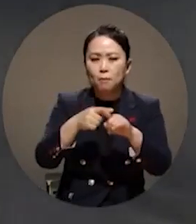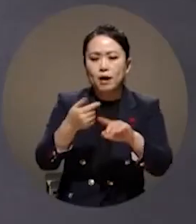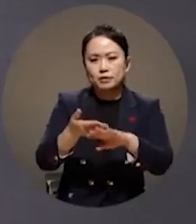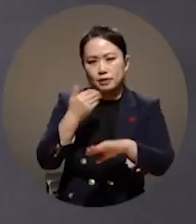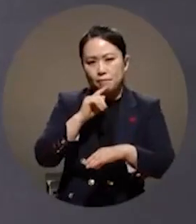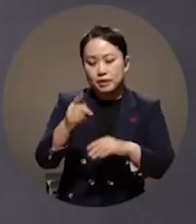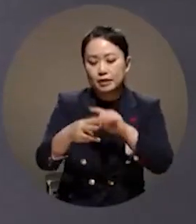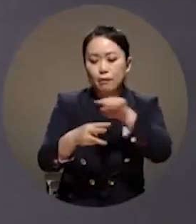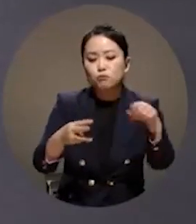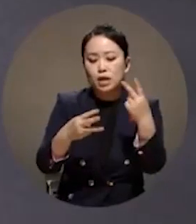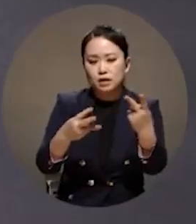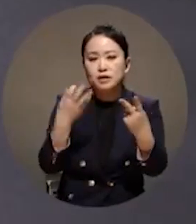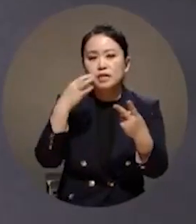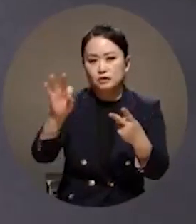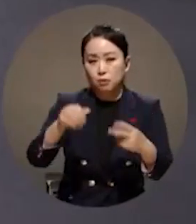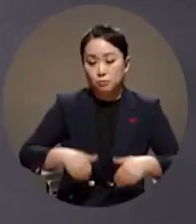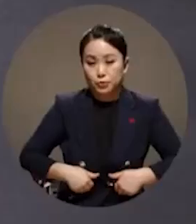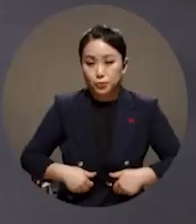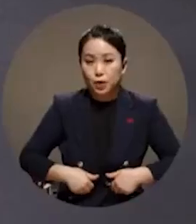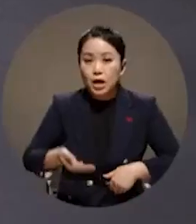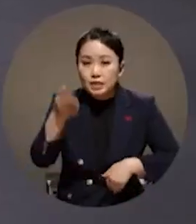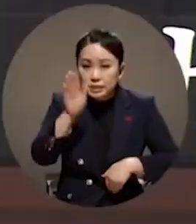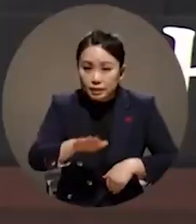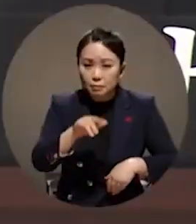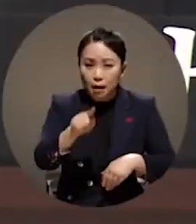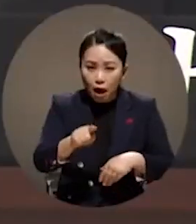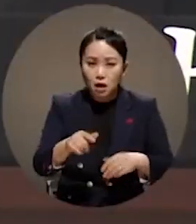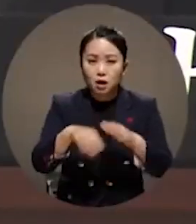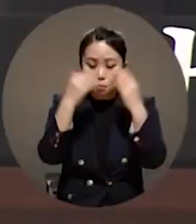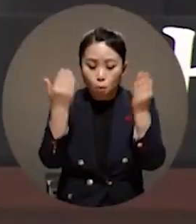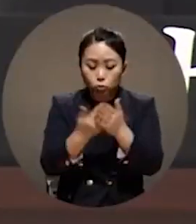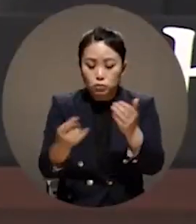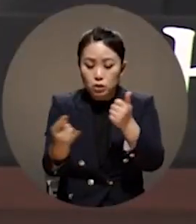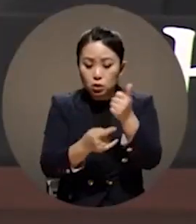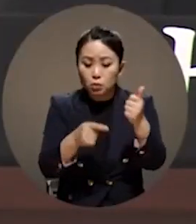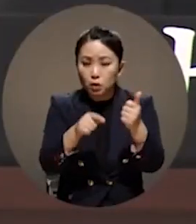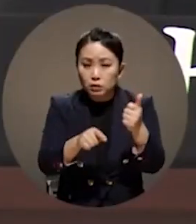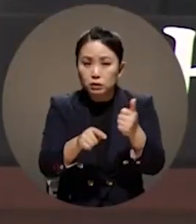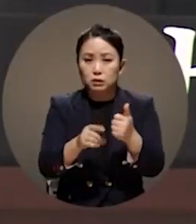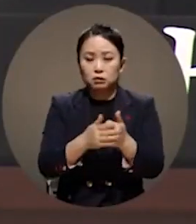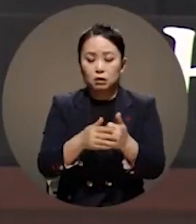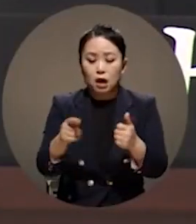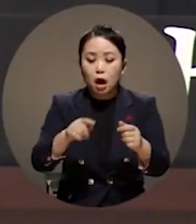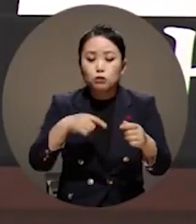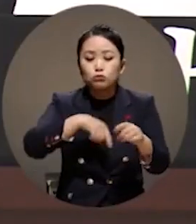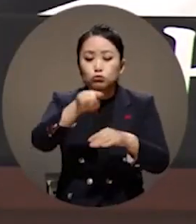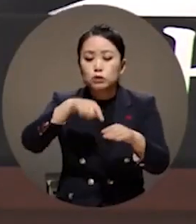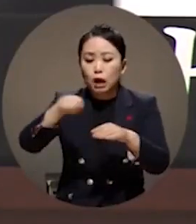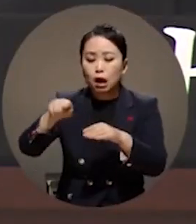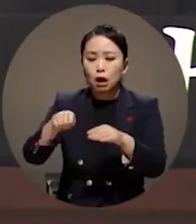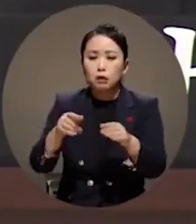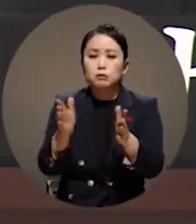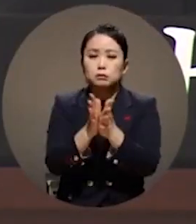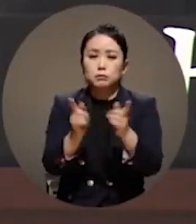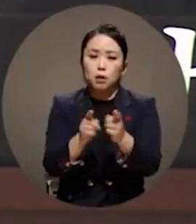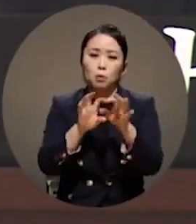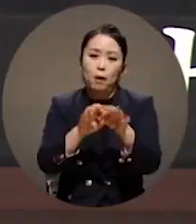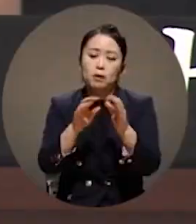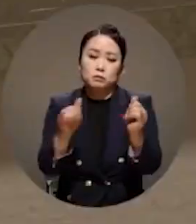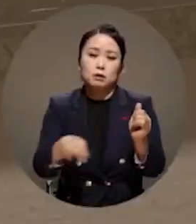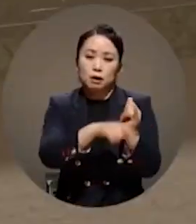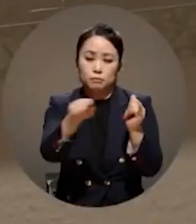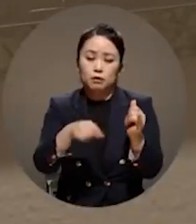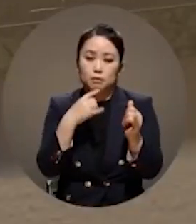위원회 구성과 운영 모두 출장 당사자인 의장이 총괄하고 있어 거수기 역할에 그치는 게 대부분입니다.